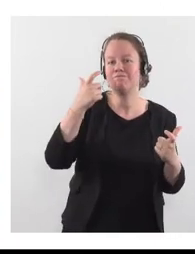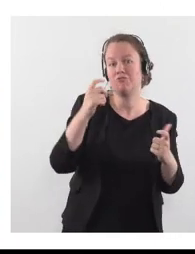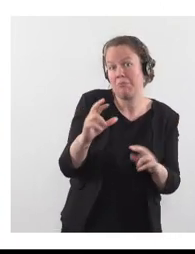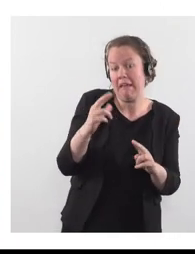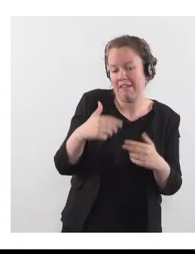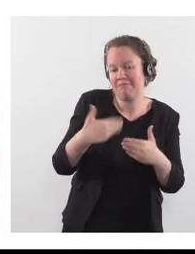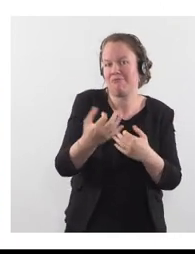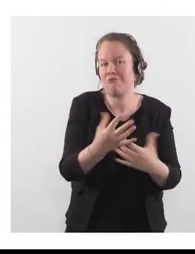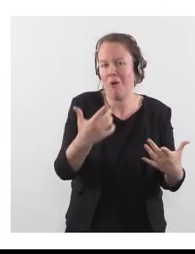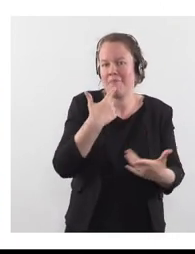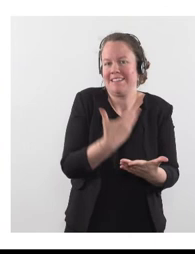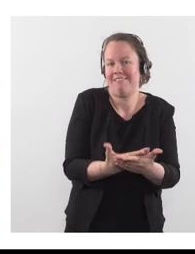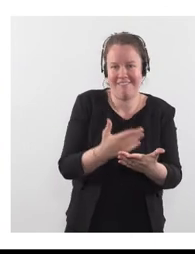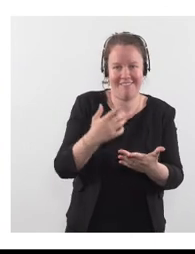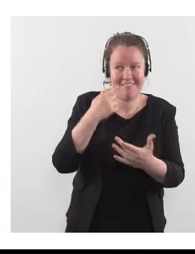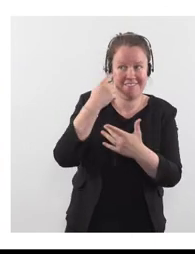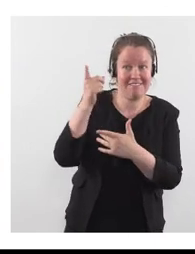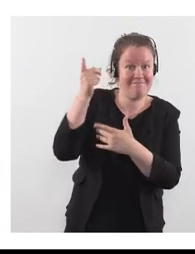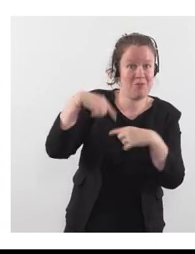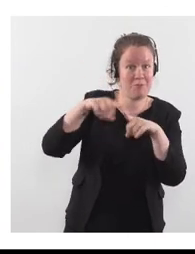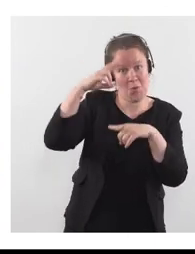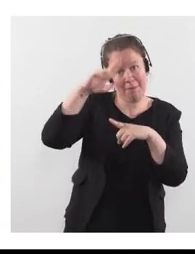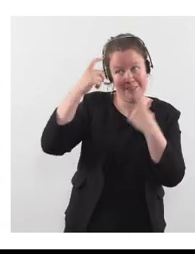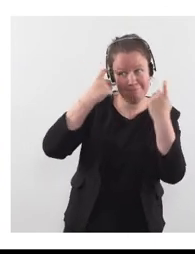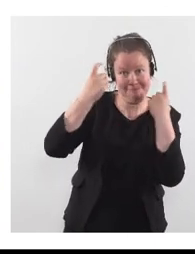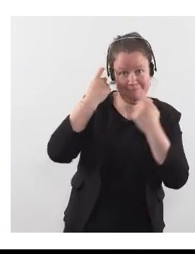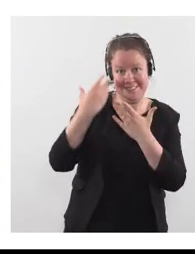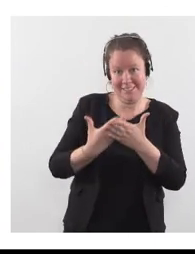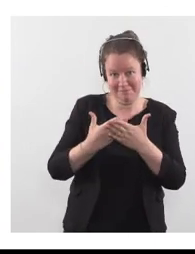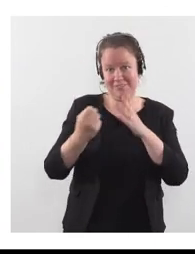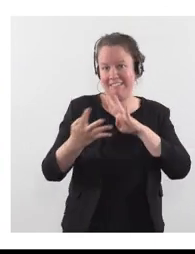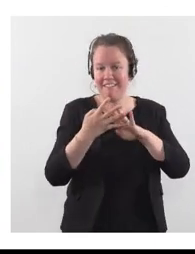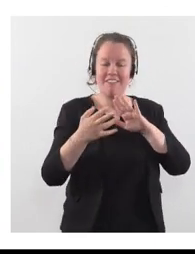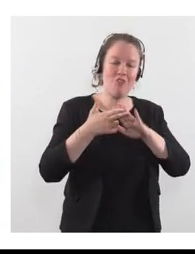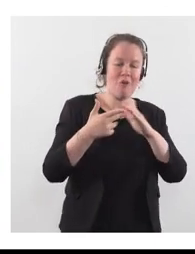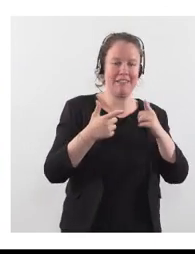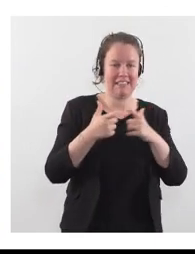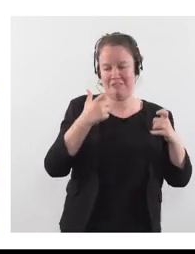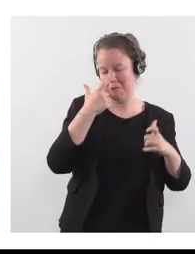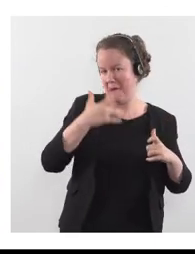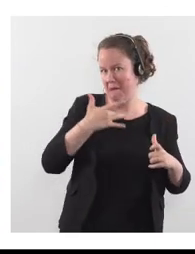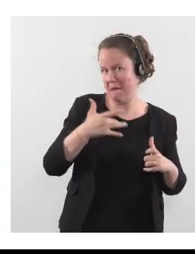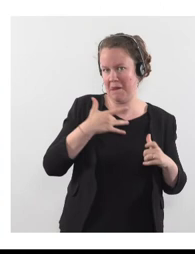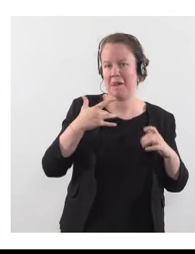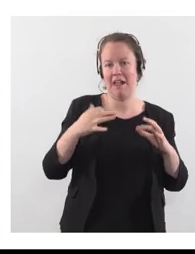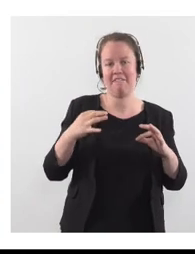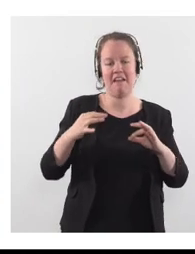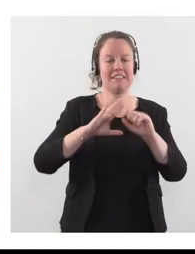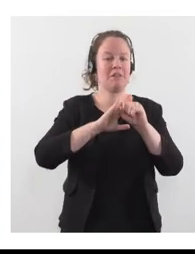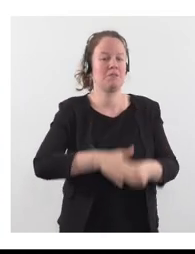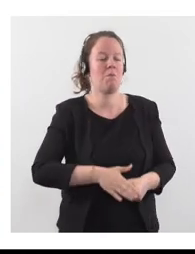pour répondre à ces problèmes-là. Ça pourrait s'adresser aussi à la